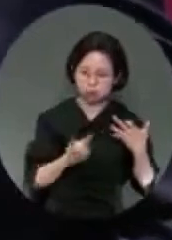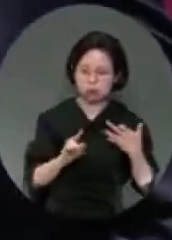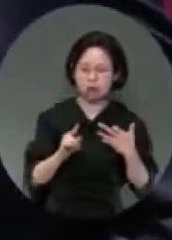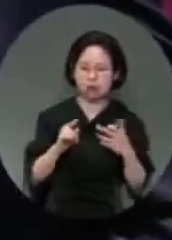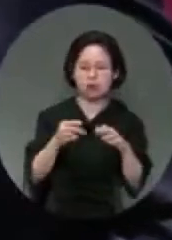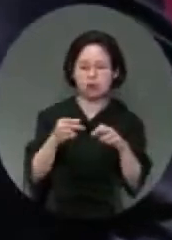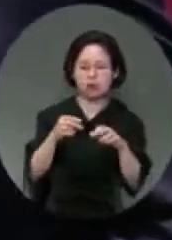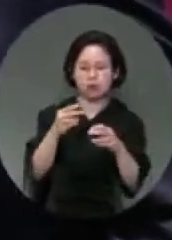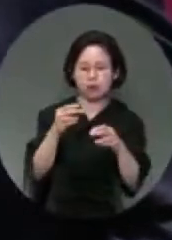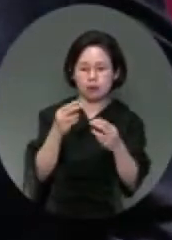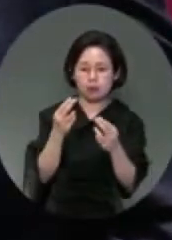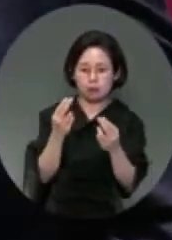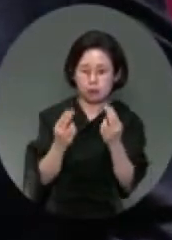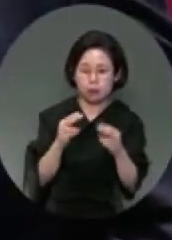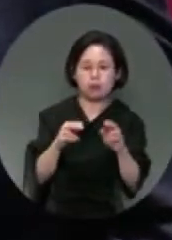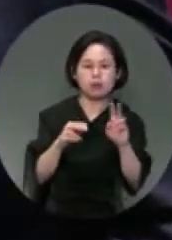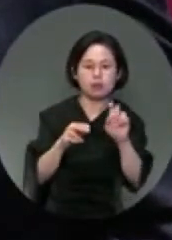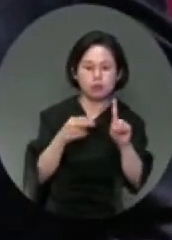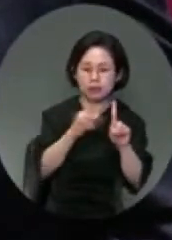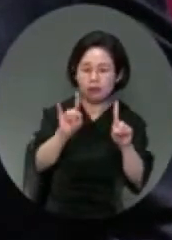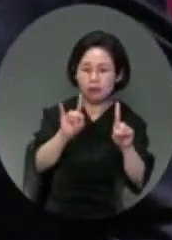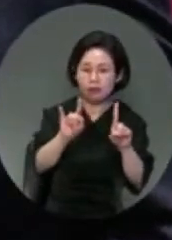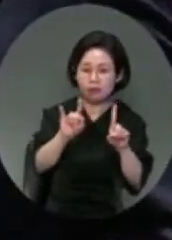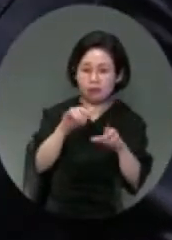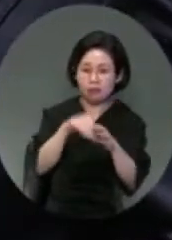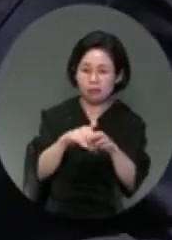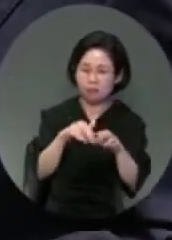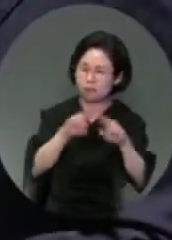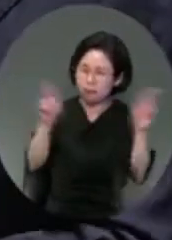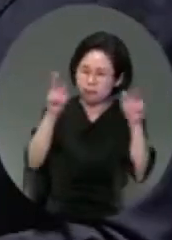10배 이상의 선거 무효 소송 등이 제기가 됐어요. 126건.